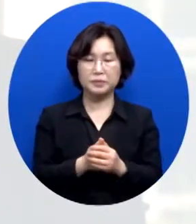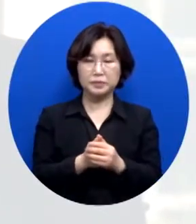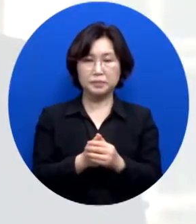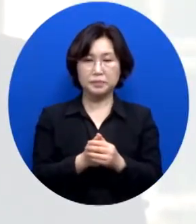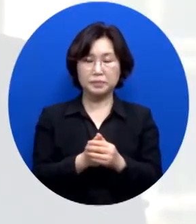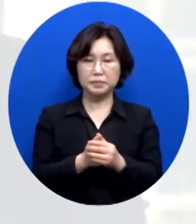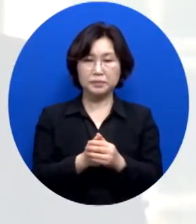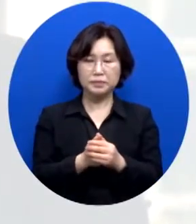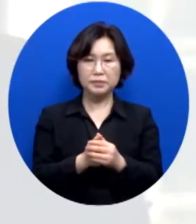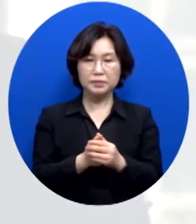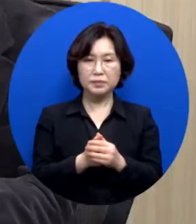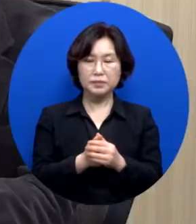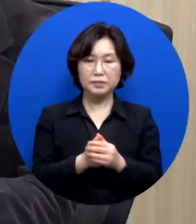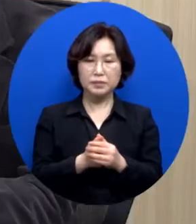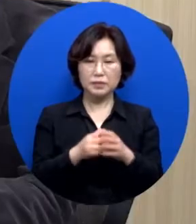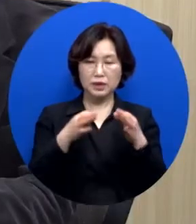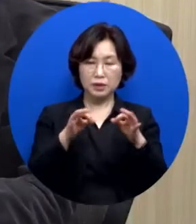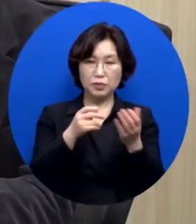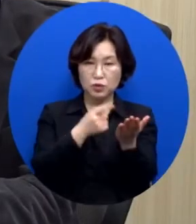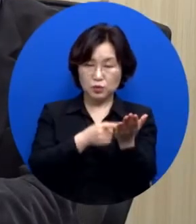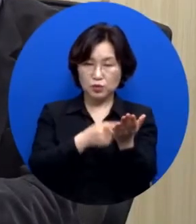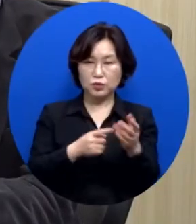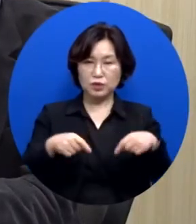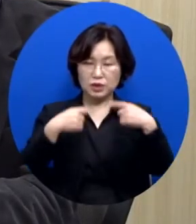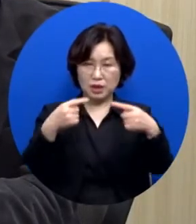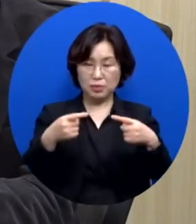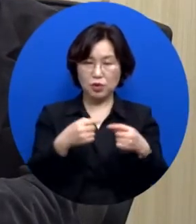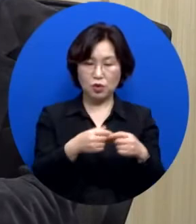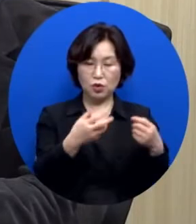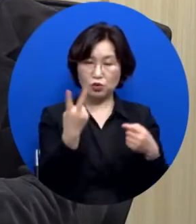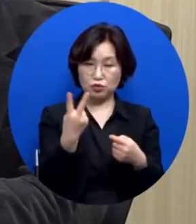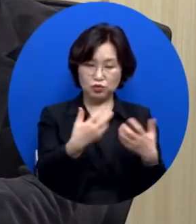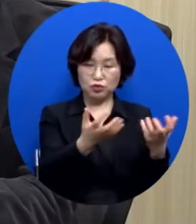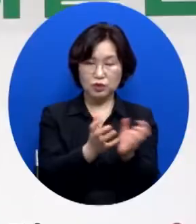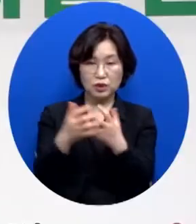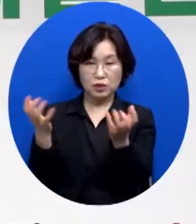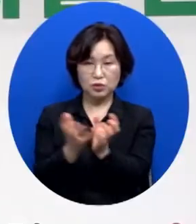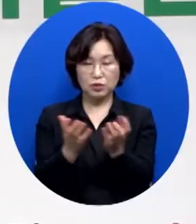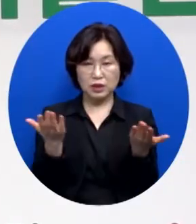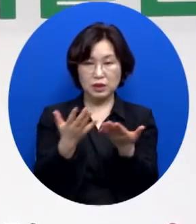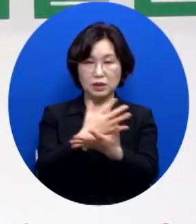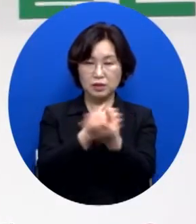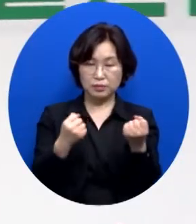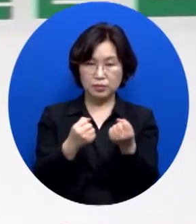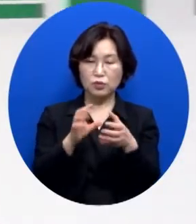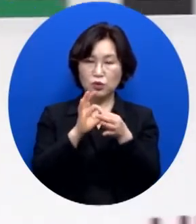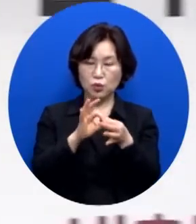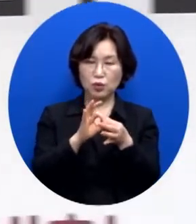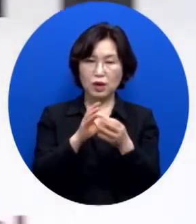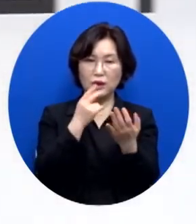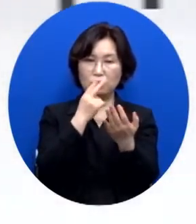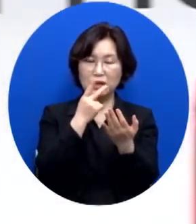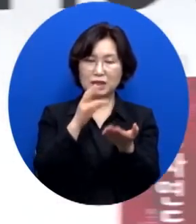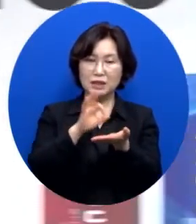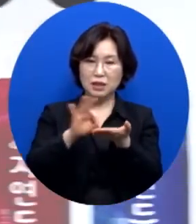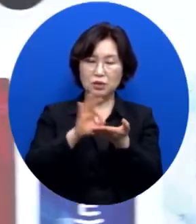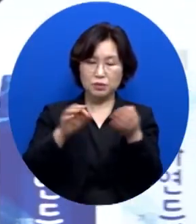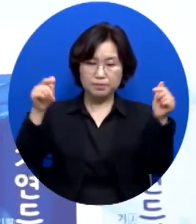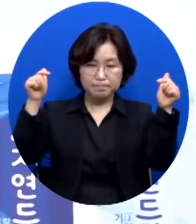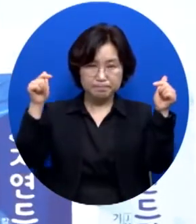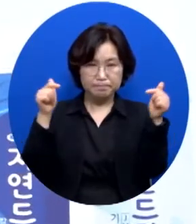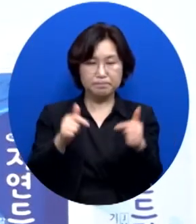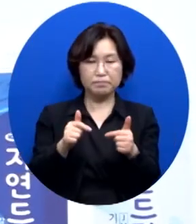기장 김창주 총무 등이 참석했으며 두 기관은 업무협약식을 통해 플라스틱 사용량 감축 방안 등